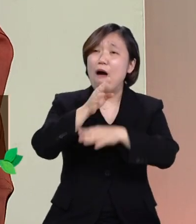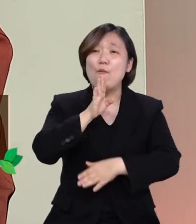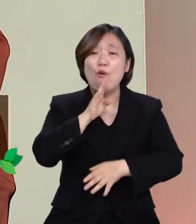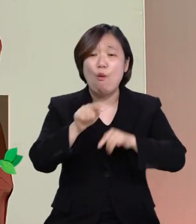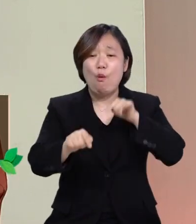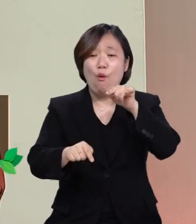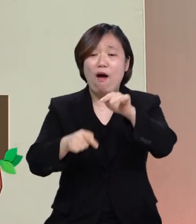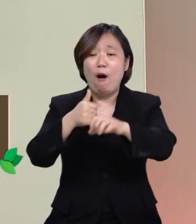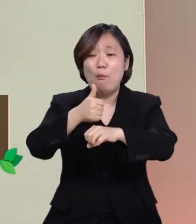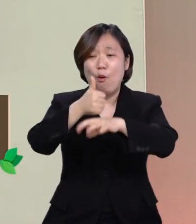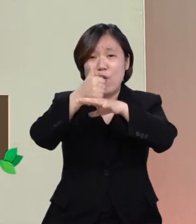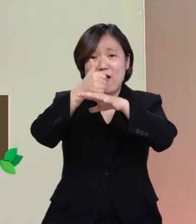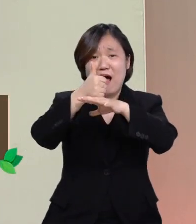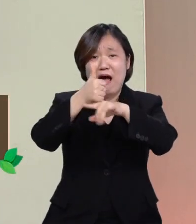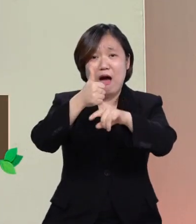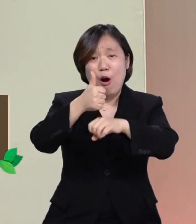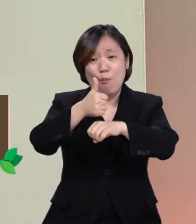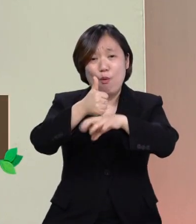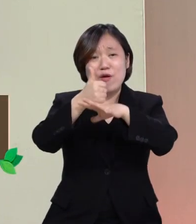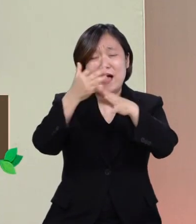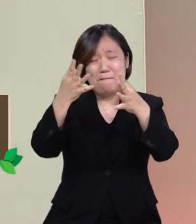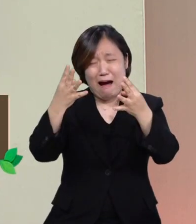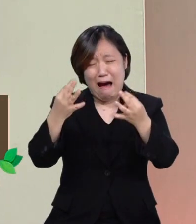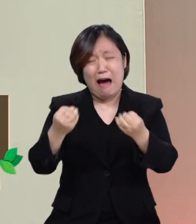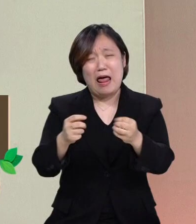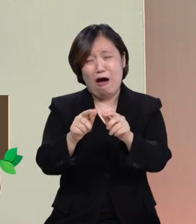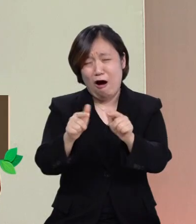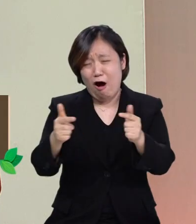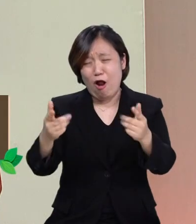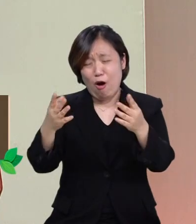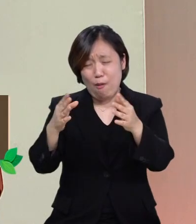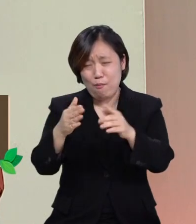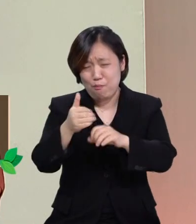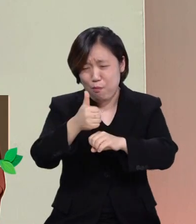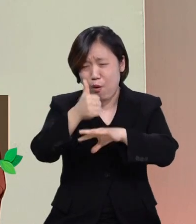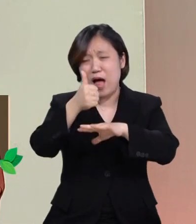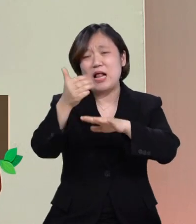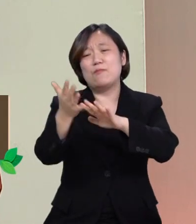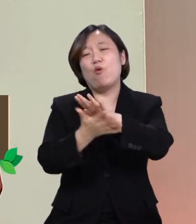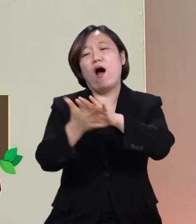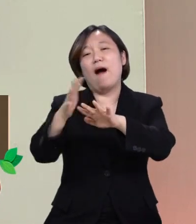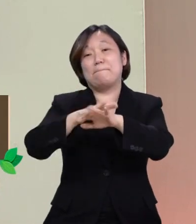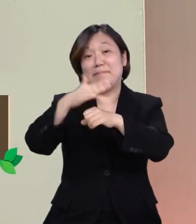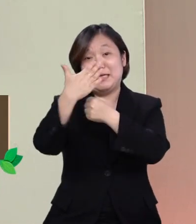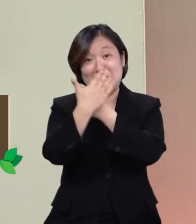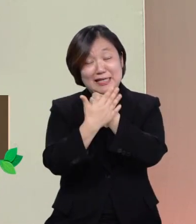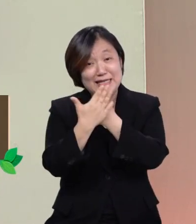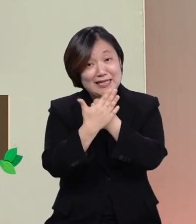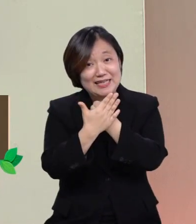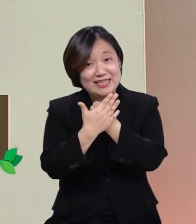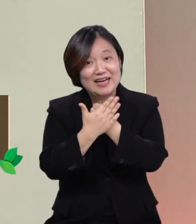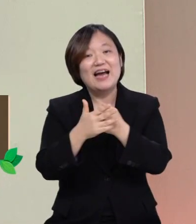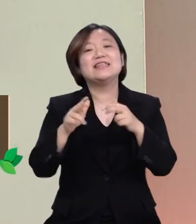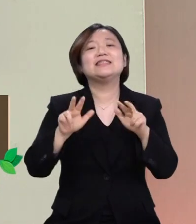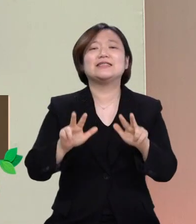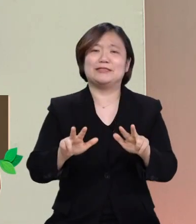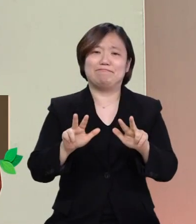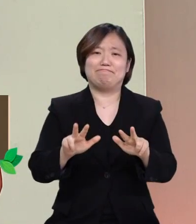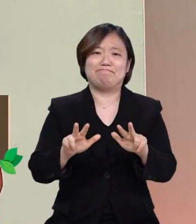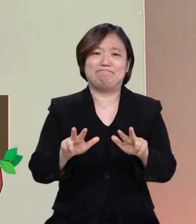수많은 보살마살 수많은 보살님들의 가피는 바로 지금이